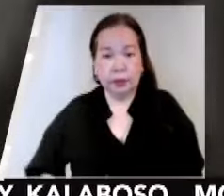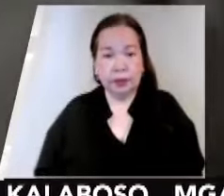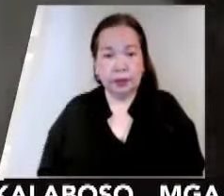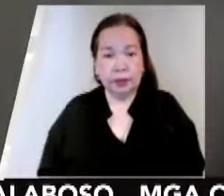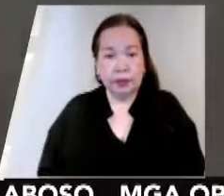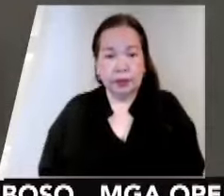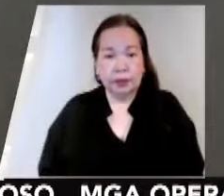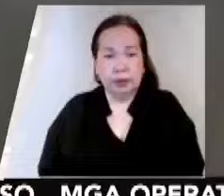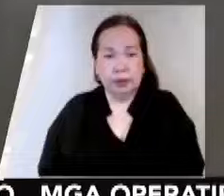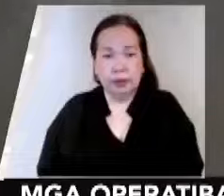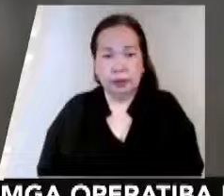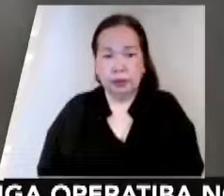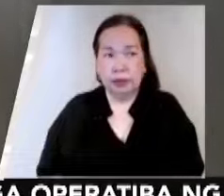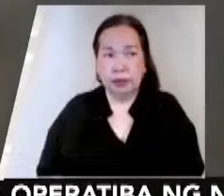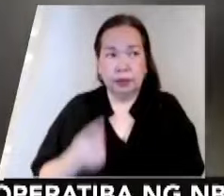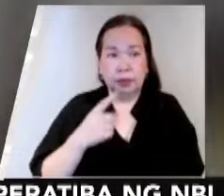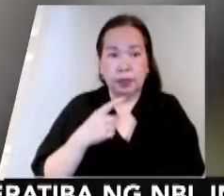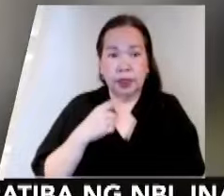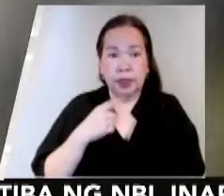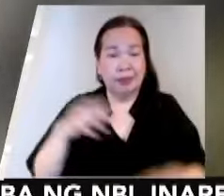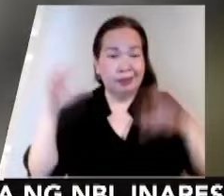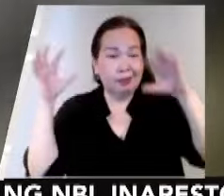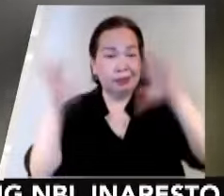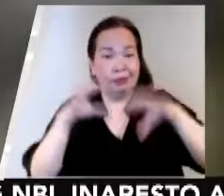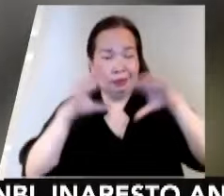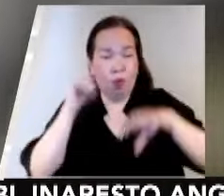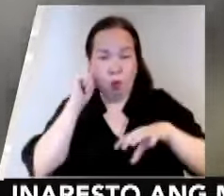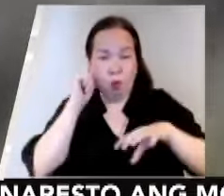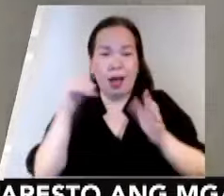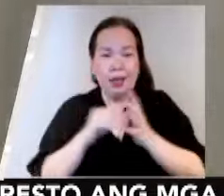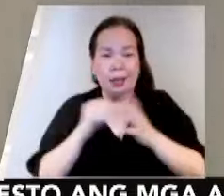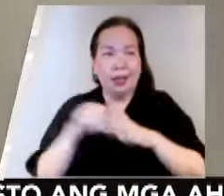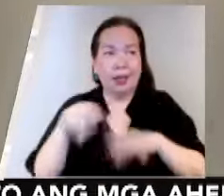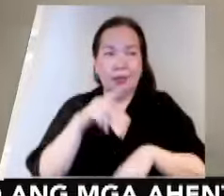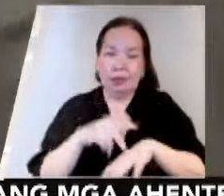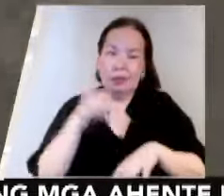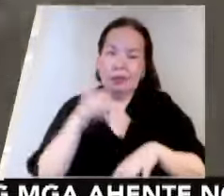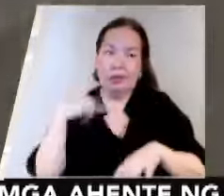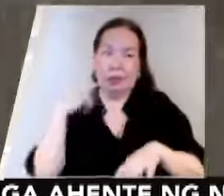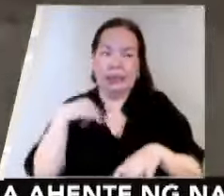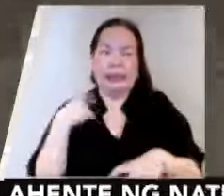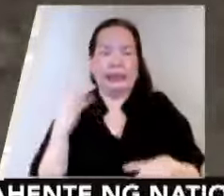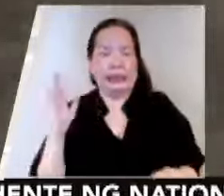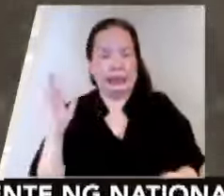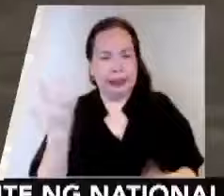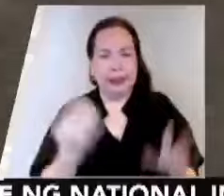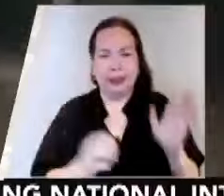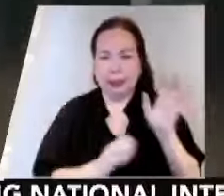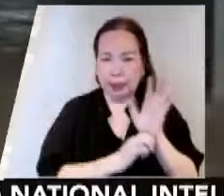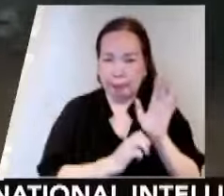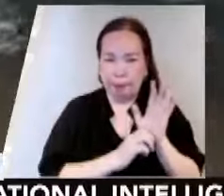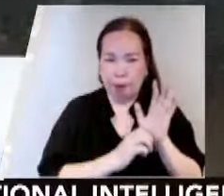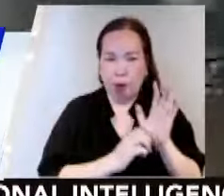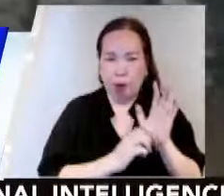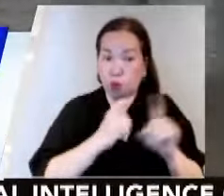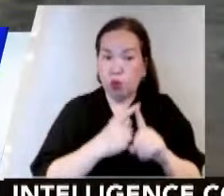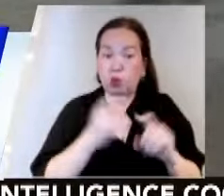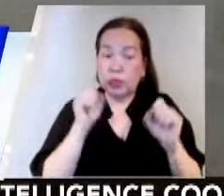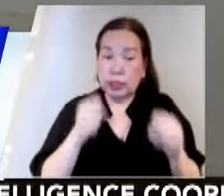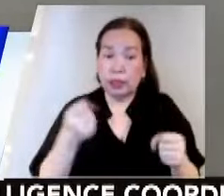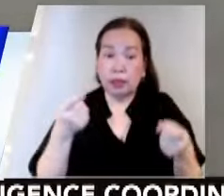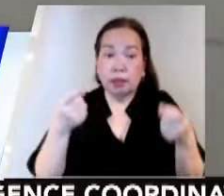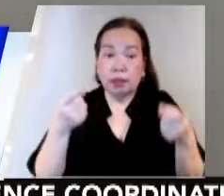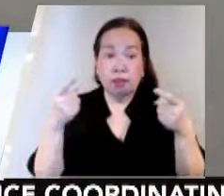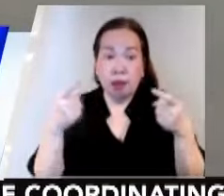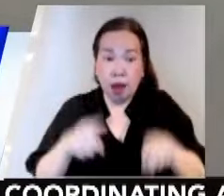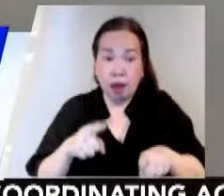Ang pagtama ng bagyong Aghon sa bansa nitong mga nakaraang araw ay pasampol pa lang ng posibleng danasin natin ngayong opisyal nang